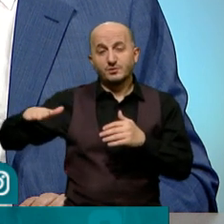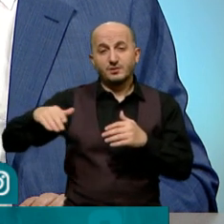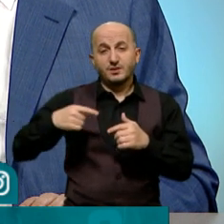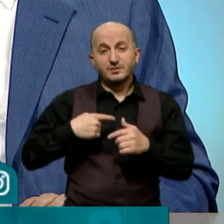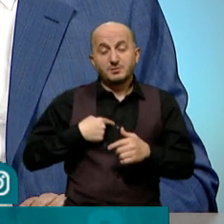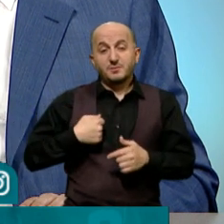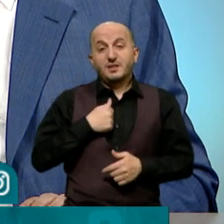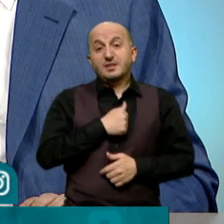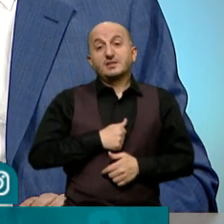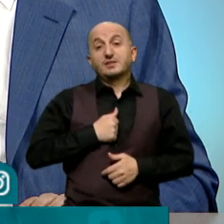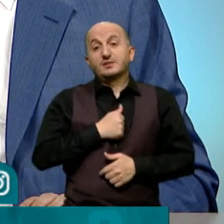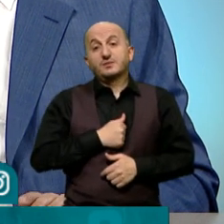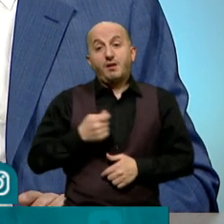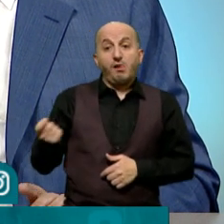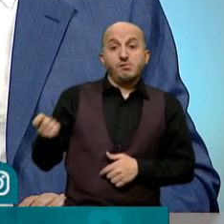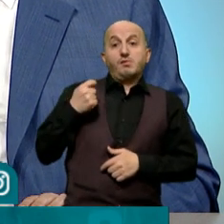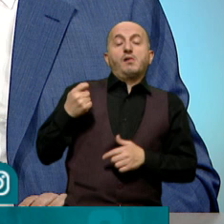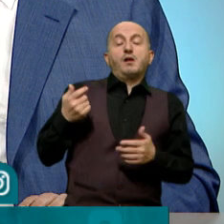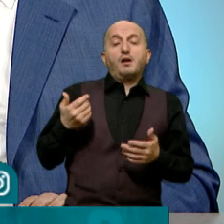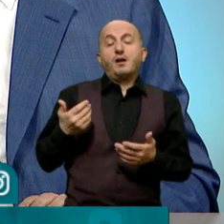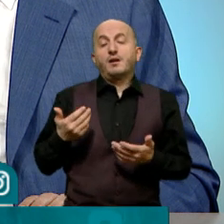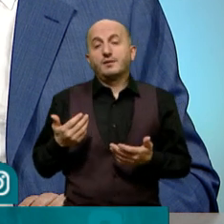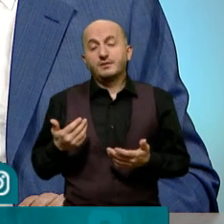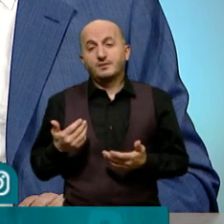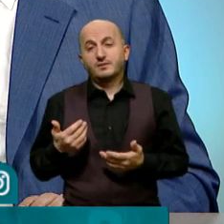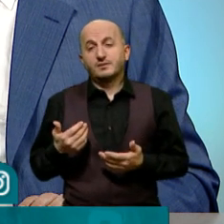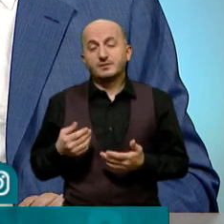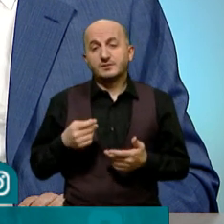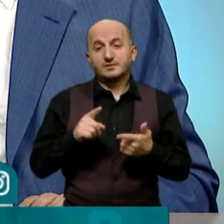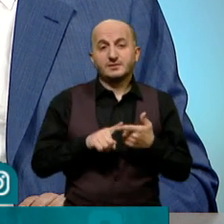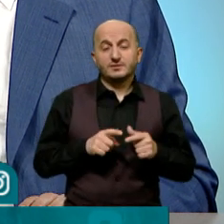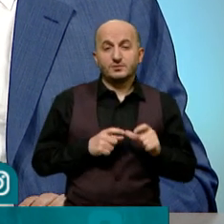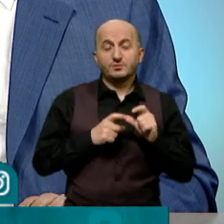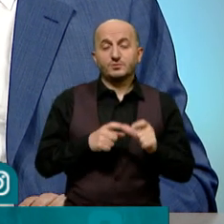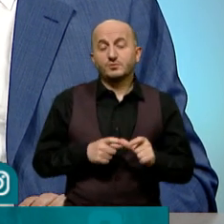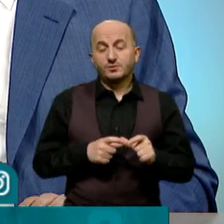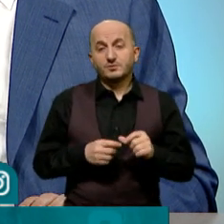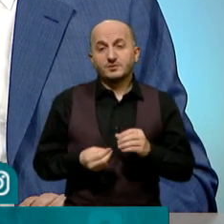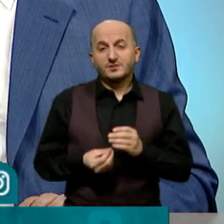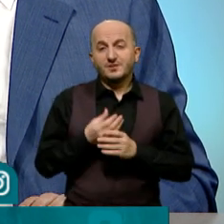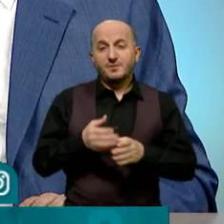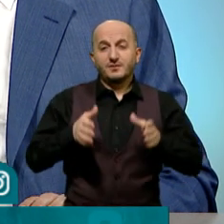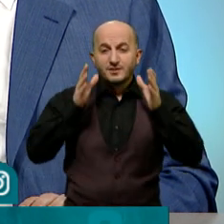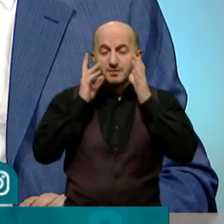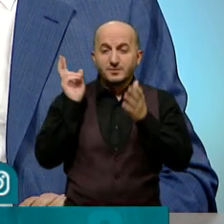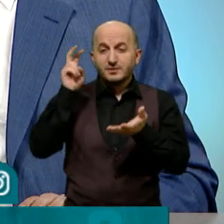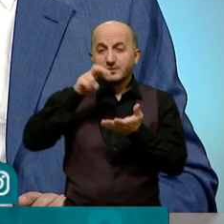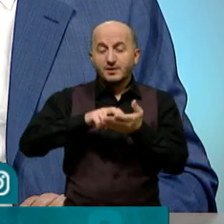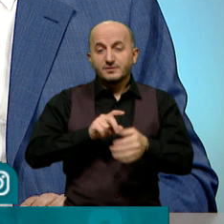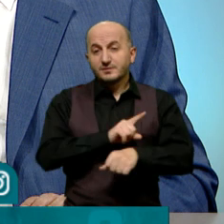şimdi. Evet. Ona yaptın diye. İkinci sorum da sabah namazına kalktığım zaman